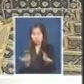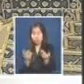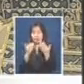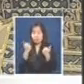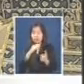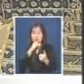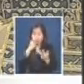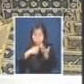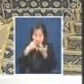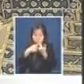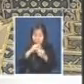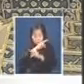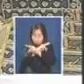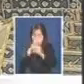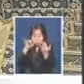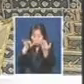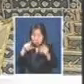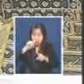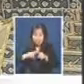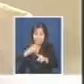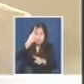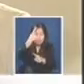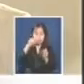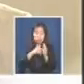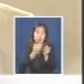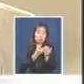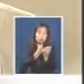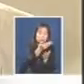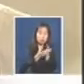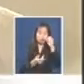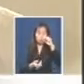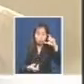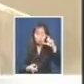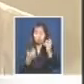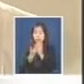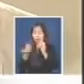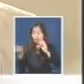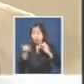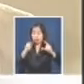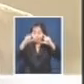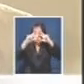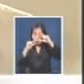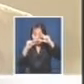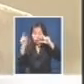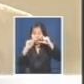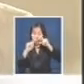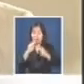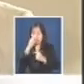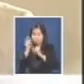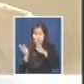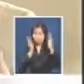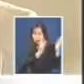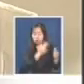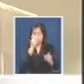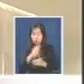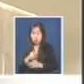ดือนเนี่ยเทียบกับค่าครองชีพต่อเดือนเนี่ยก็ไม่ได้มากมายนะคะแล้วก็ถ้ากลับไปดูในเรื่องของระบบบั